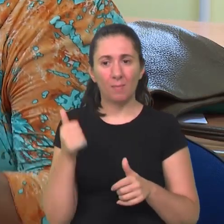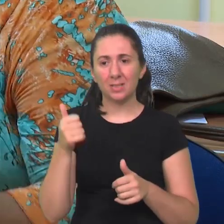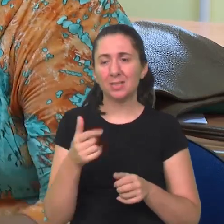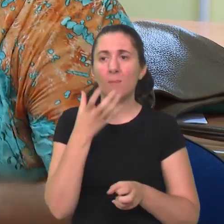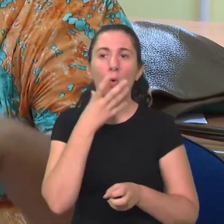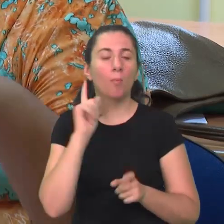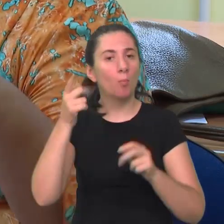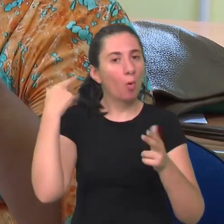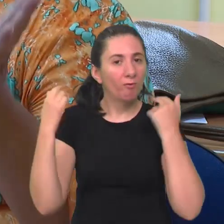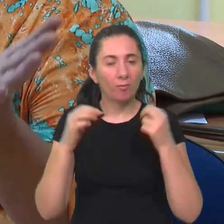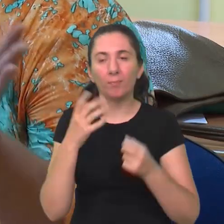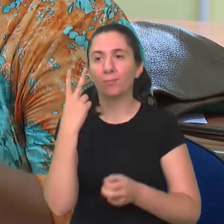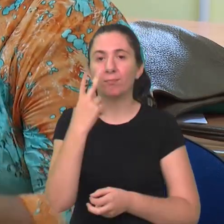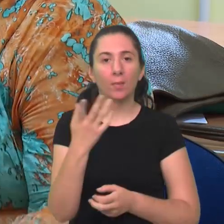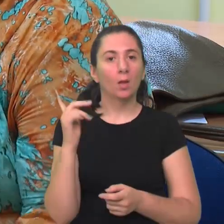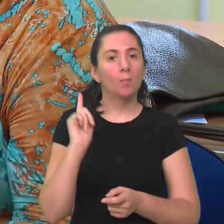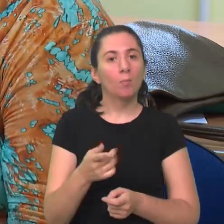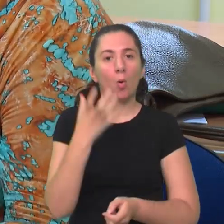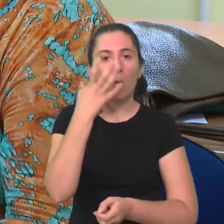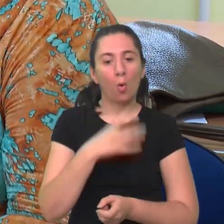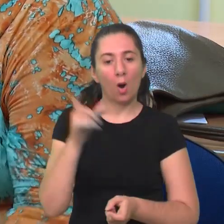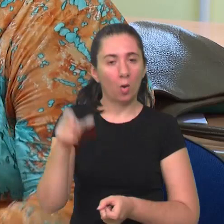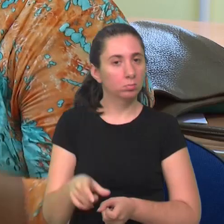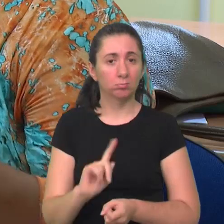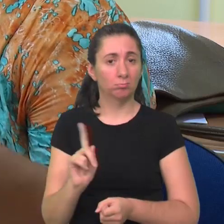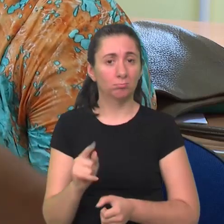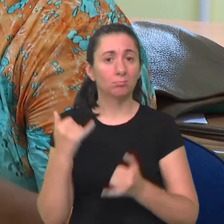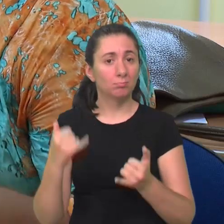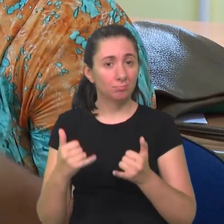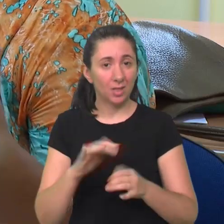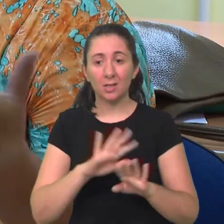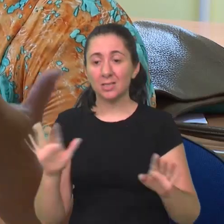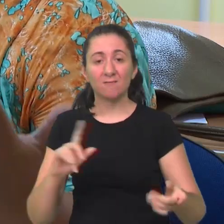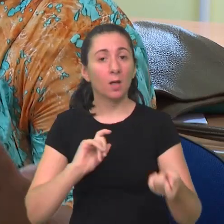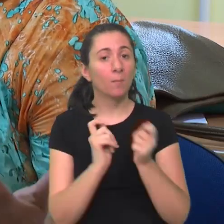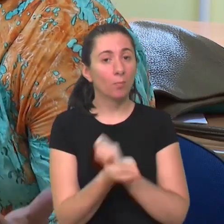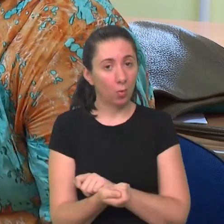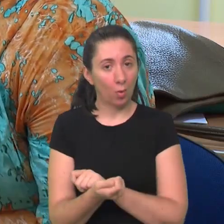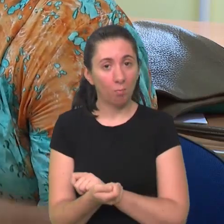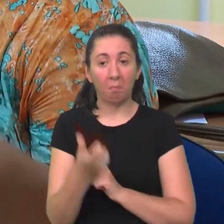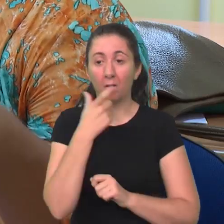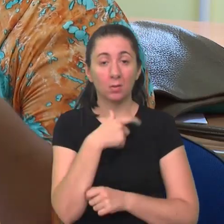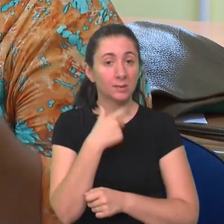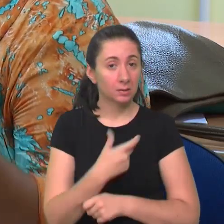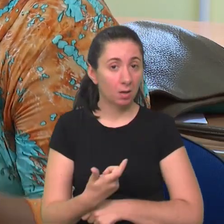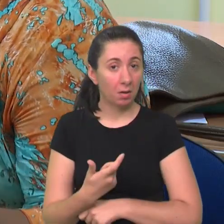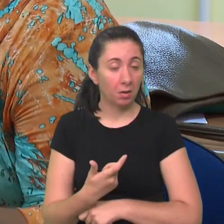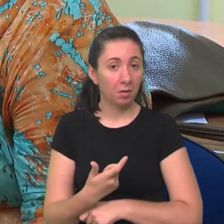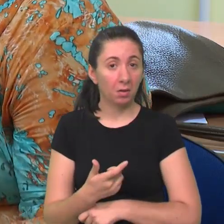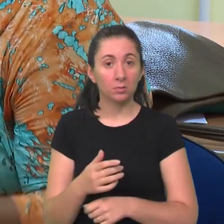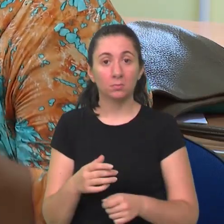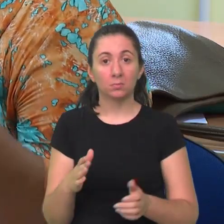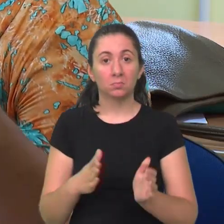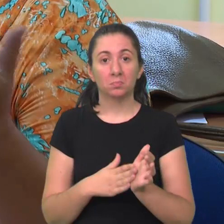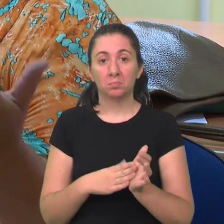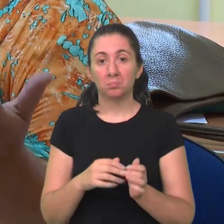ideala ljepote, ideala, ne znam kako treba izgledati osoba, nego sve fiziološke promjene, pa starenje, pa